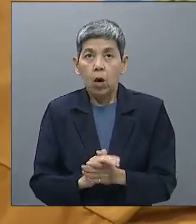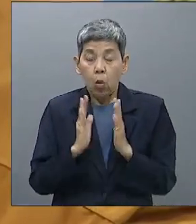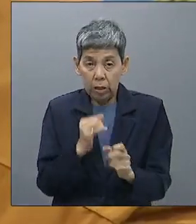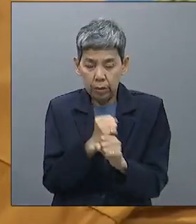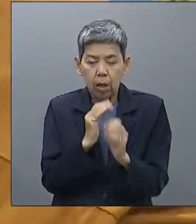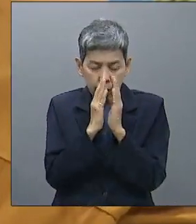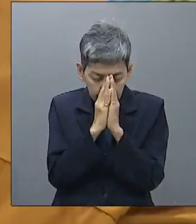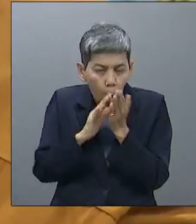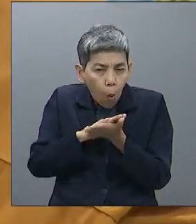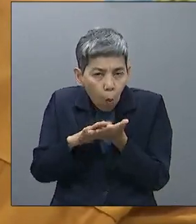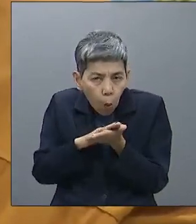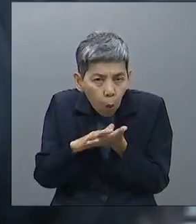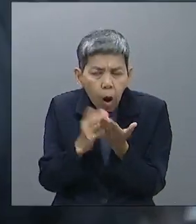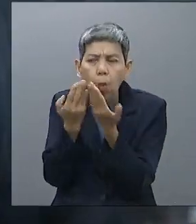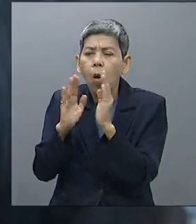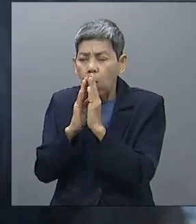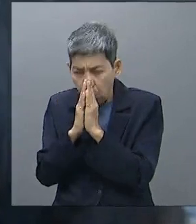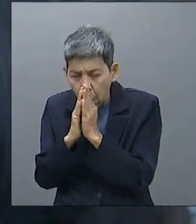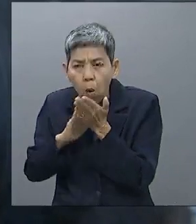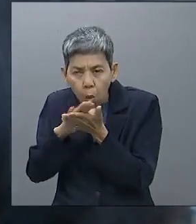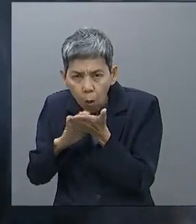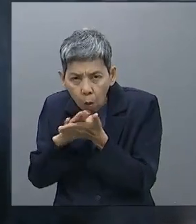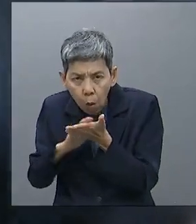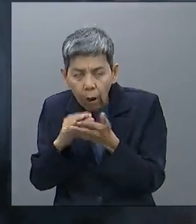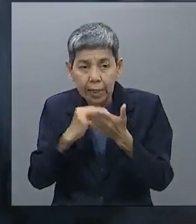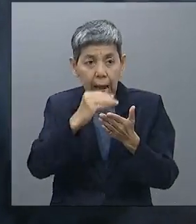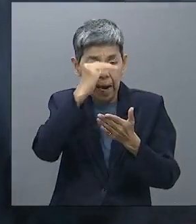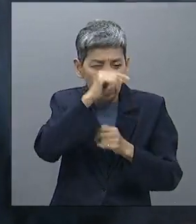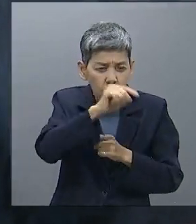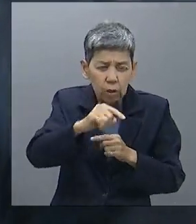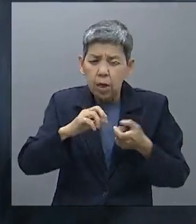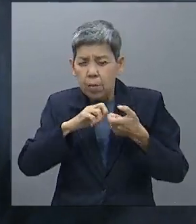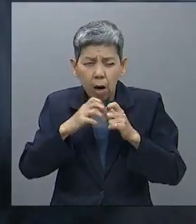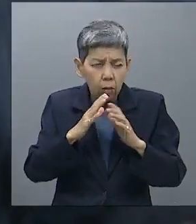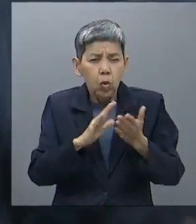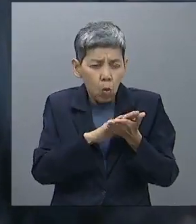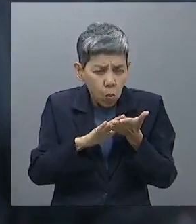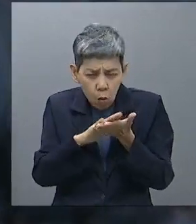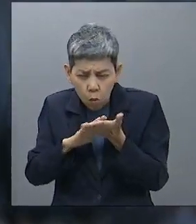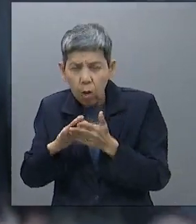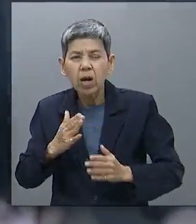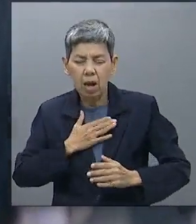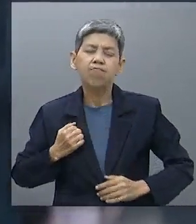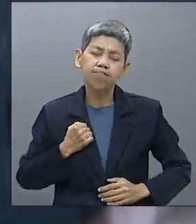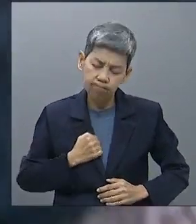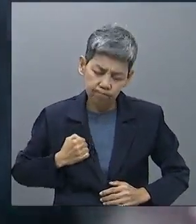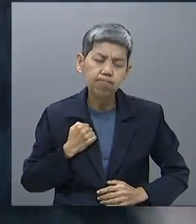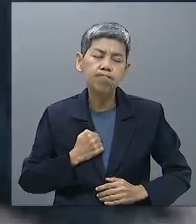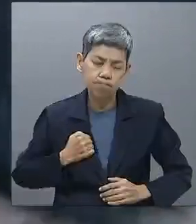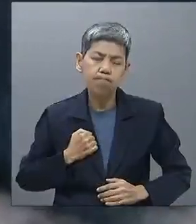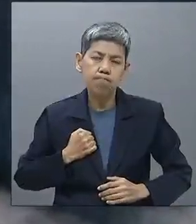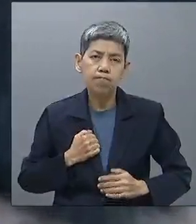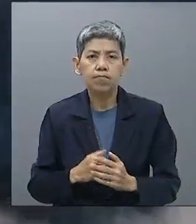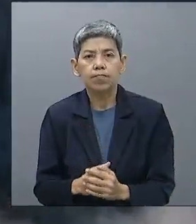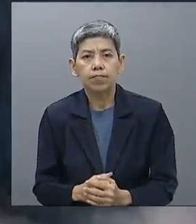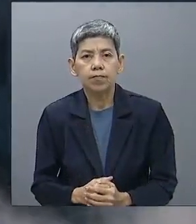ขมาน้องเบนและขอโทษครอบครัวผู้เสียชีวิตรวมถึงนักเรียนที่ได้รับผลกระทบพร้อมกับย้ำว่าทุกคนเสียใจกับเหตุการณ์ที่เกิดขึ้น